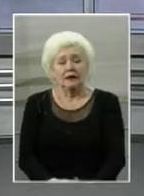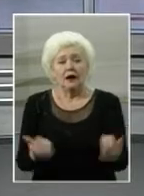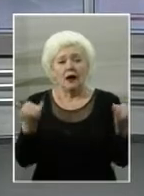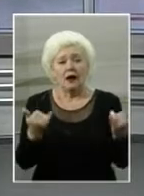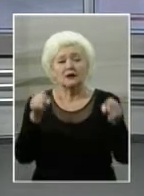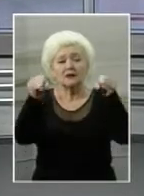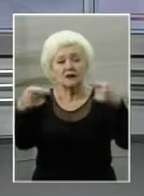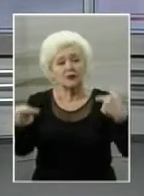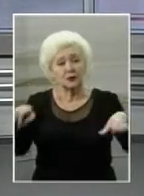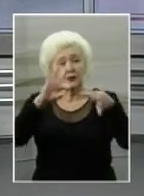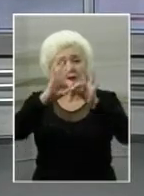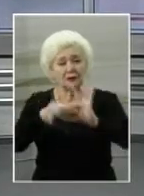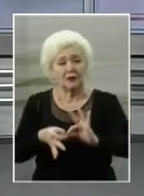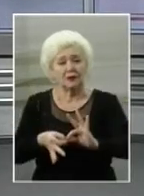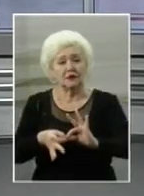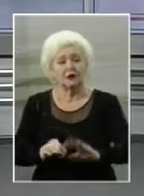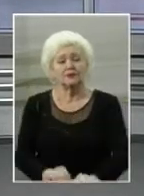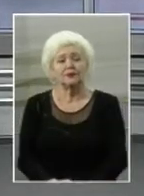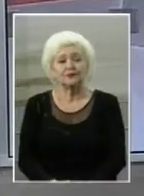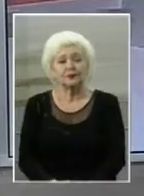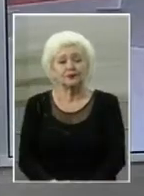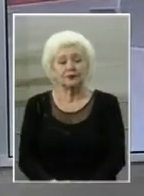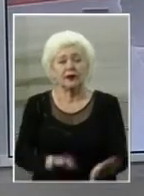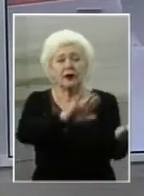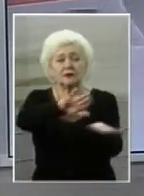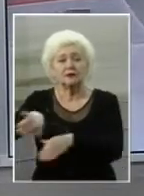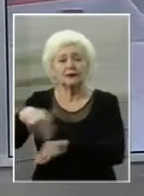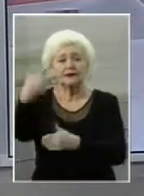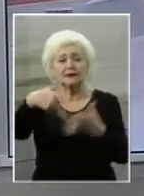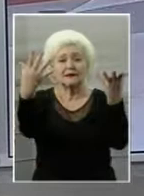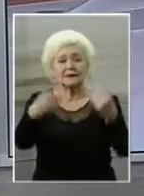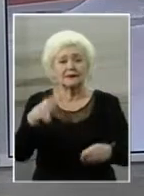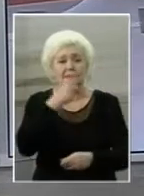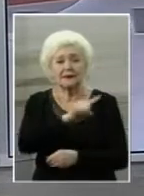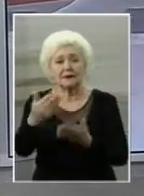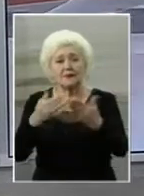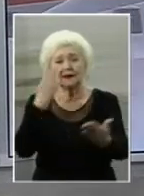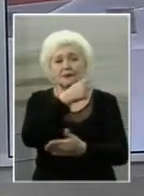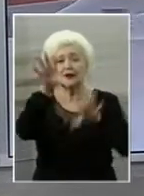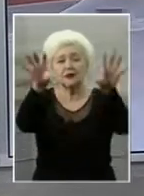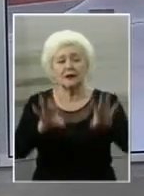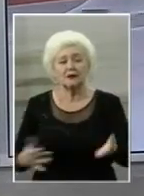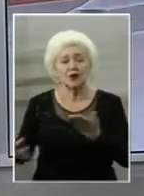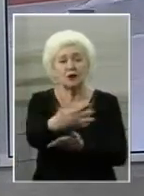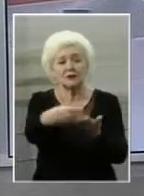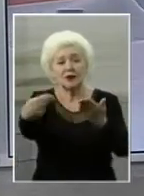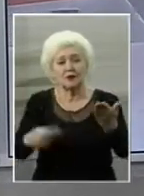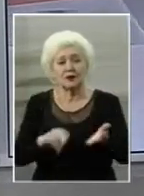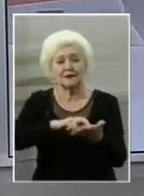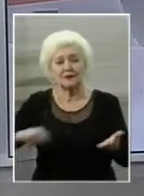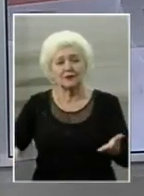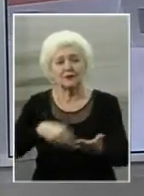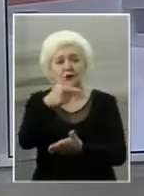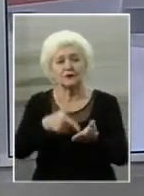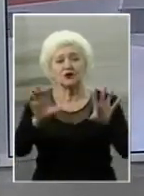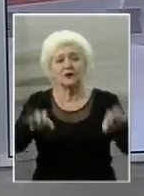А зараз про це та інше детальніше. Сплив 30-денний термін, передбачений законом на збір підписів за відставку